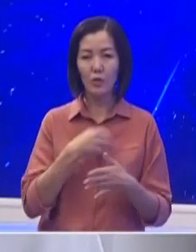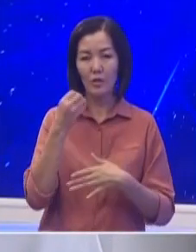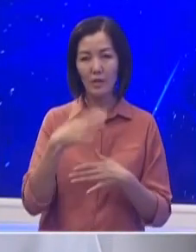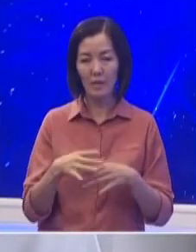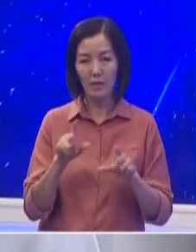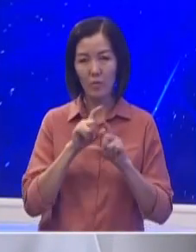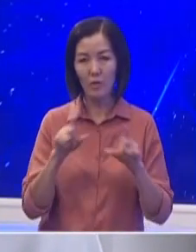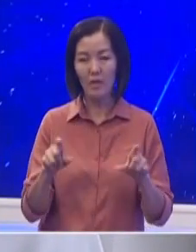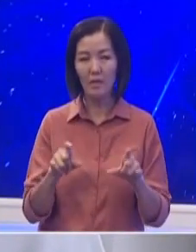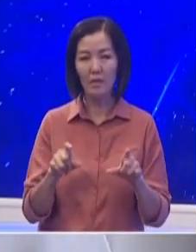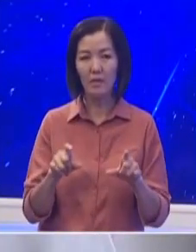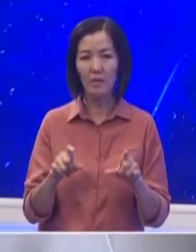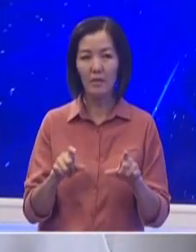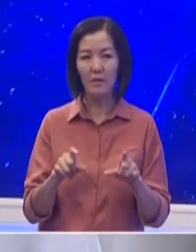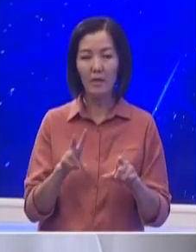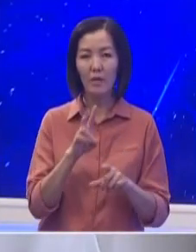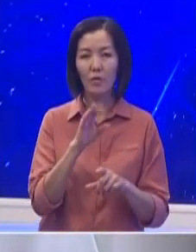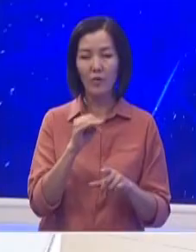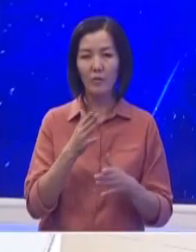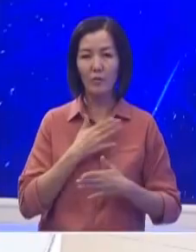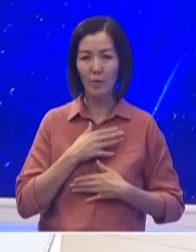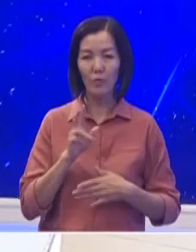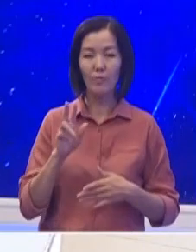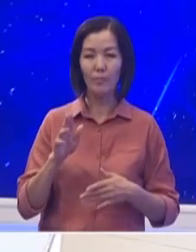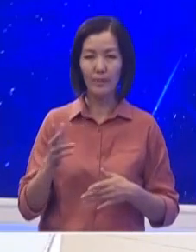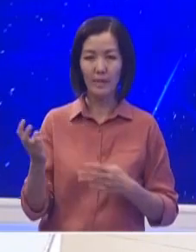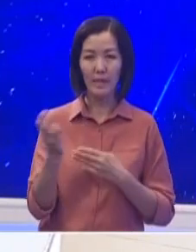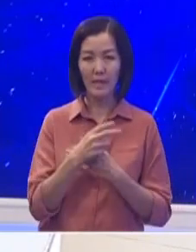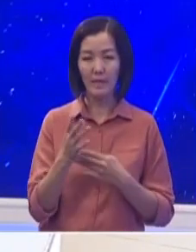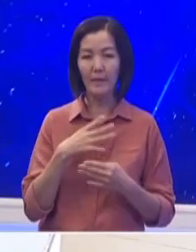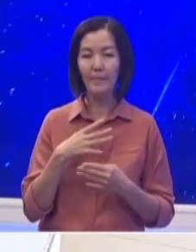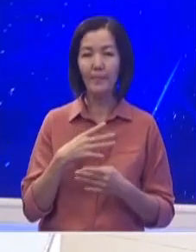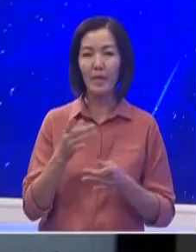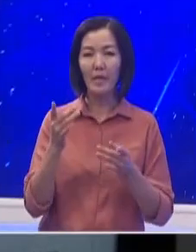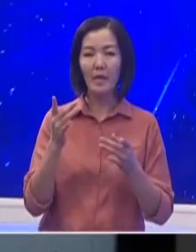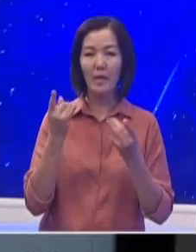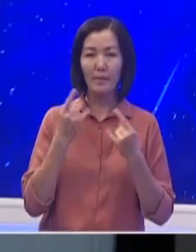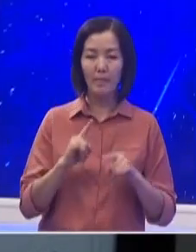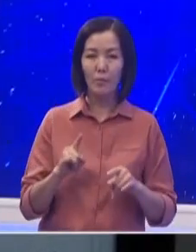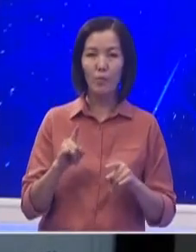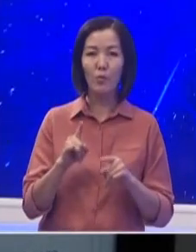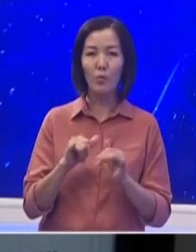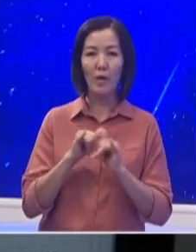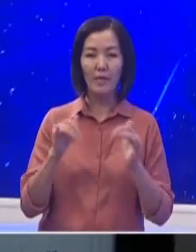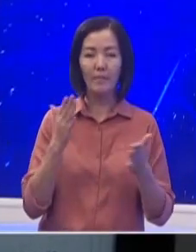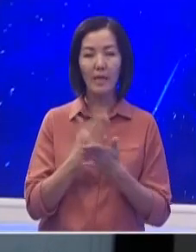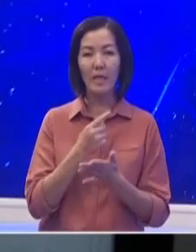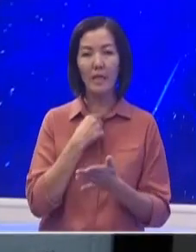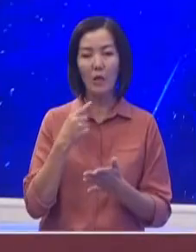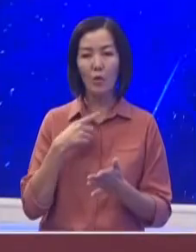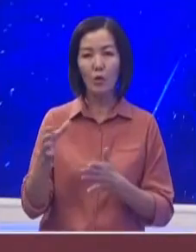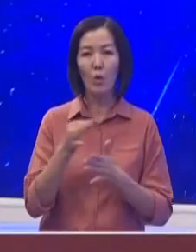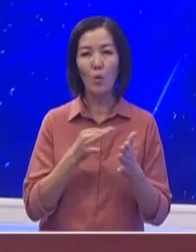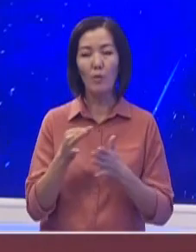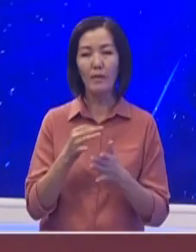центрінен кардиология, нуровиционум сонан кейін бізге келді. Жыл санап өңірде демографиялық көрсеткіш артып келеді. Мәселен, Талдықорғандағы